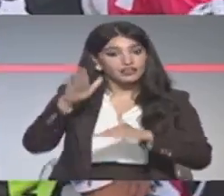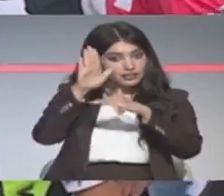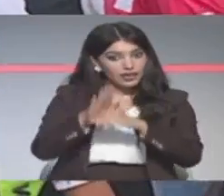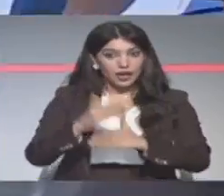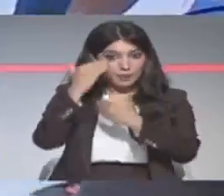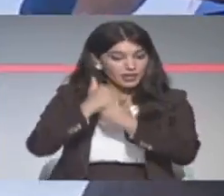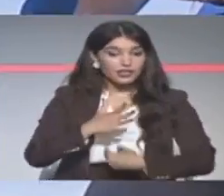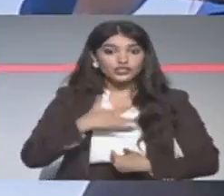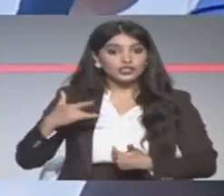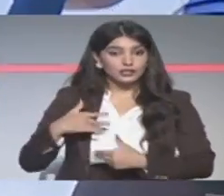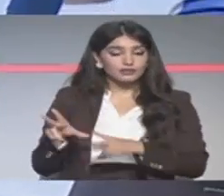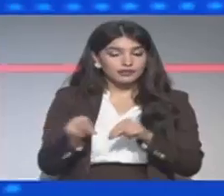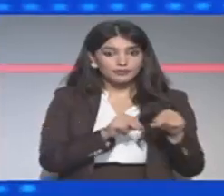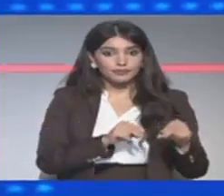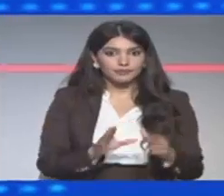ووسيله للوقايه.